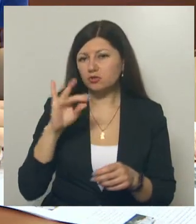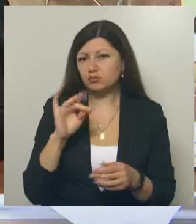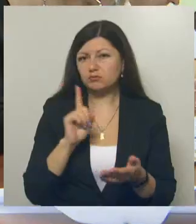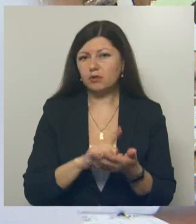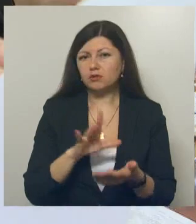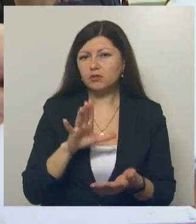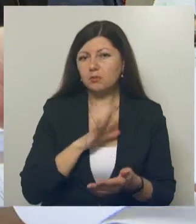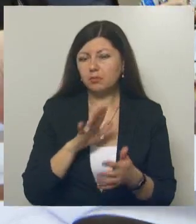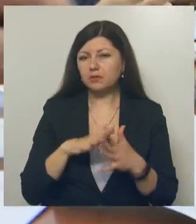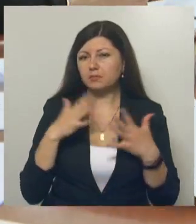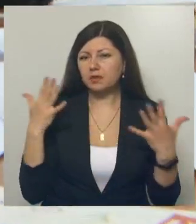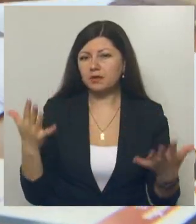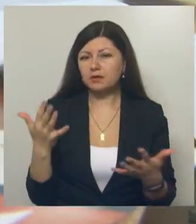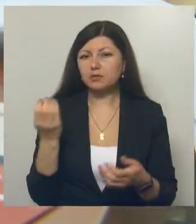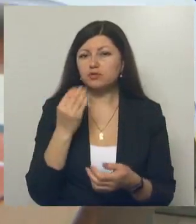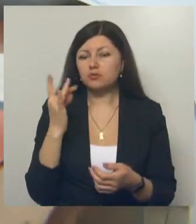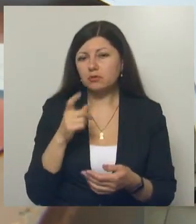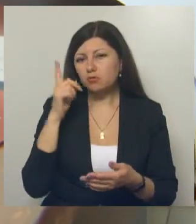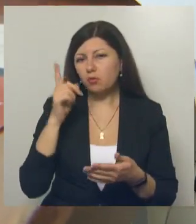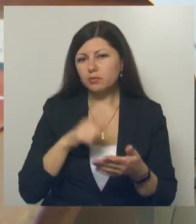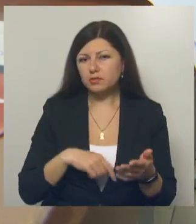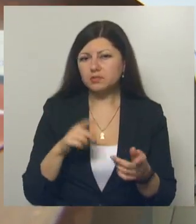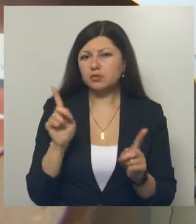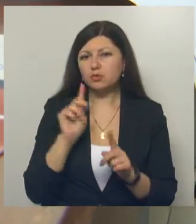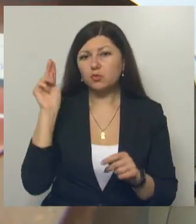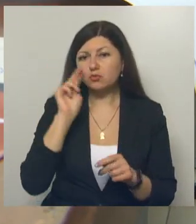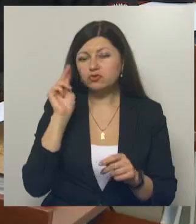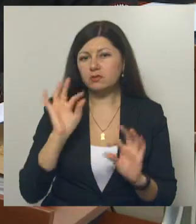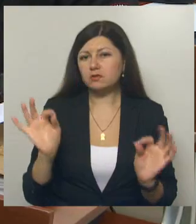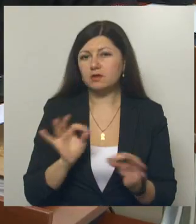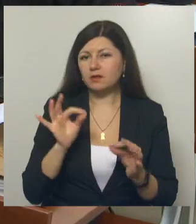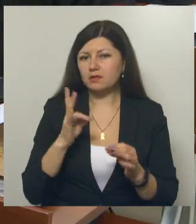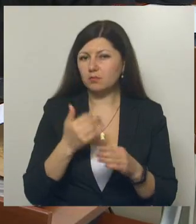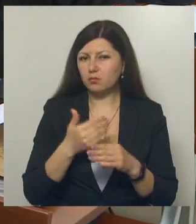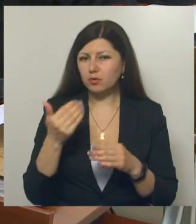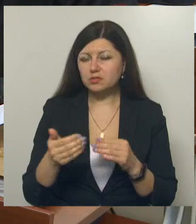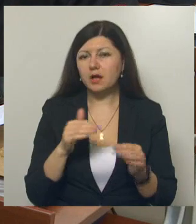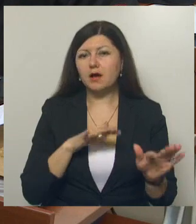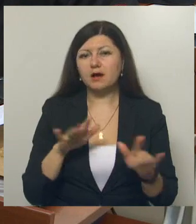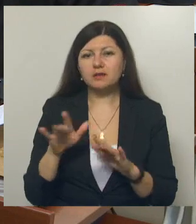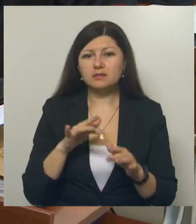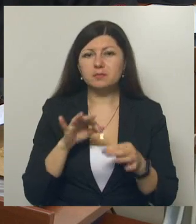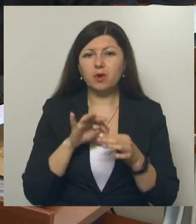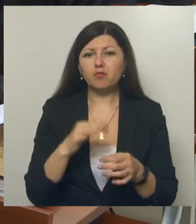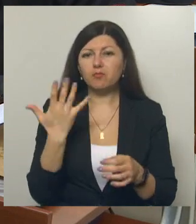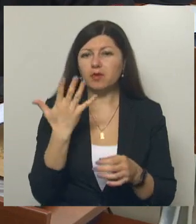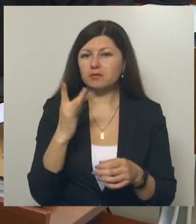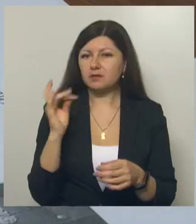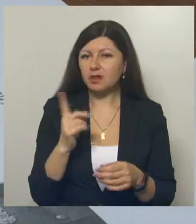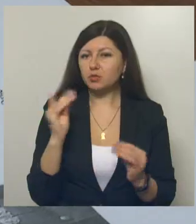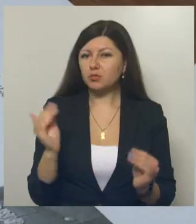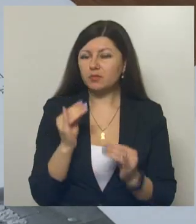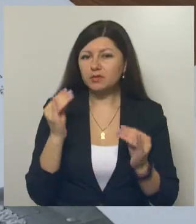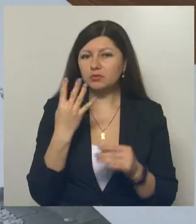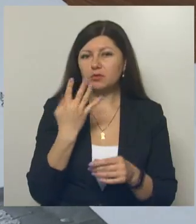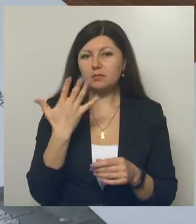раз убедился в том, что учиться никогда не поздно». Акция проходит в 5-й юбилейный раз. 45 минут, 25 заданий. Их